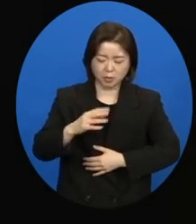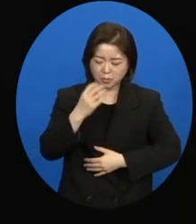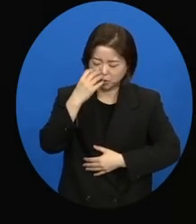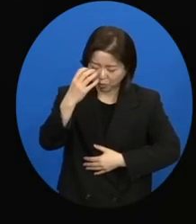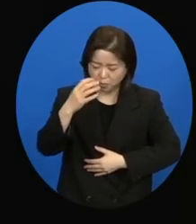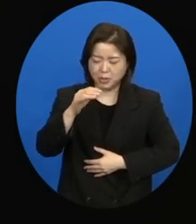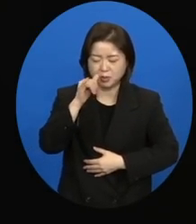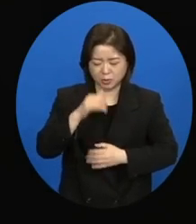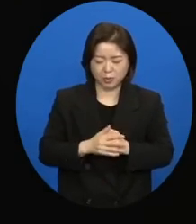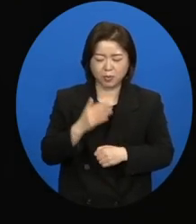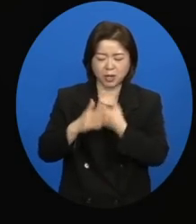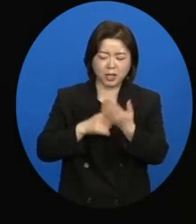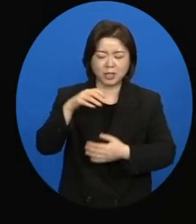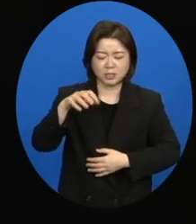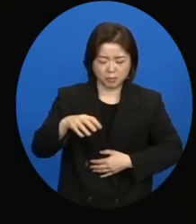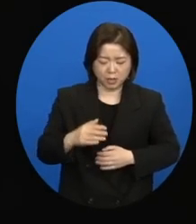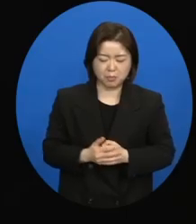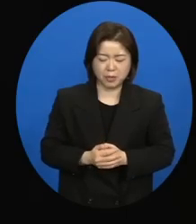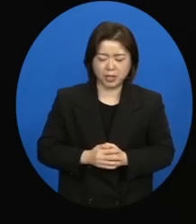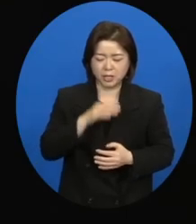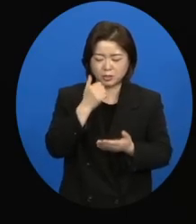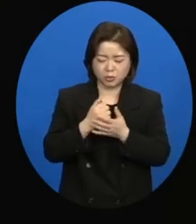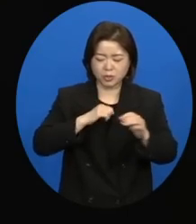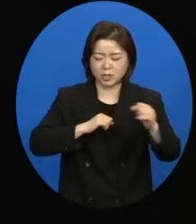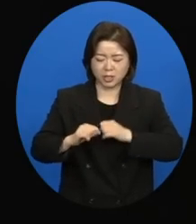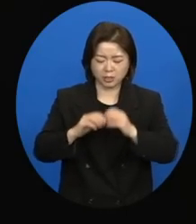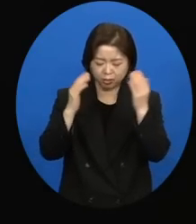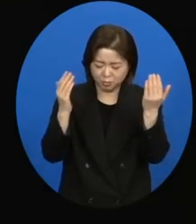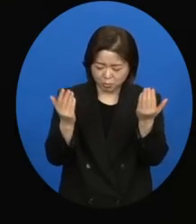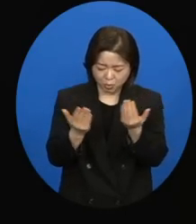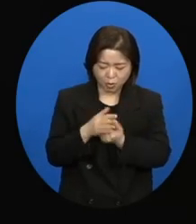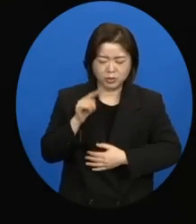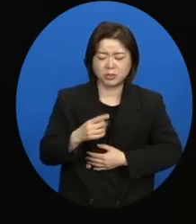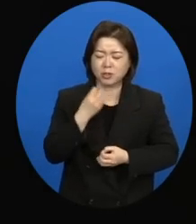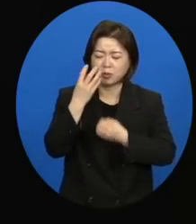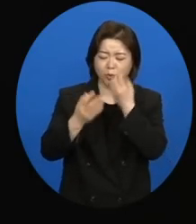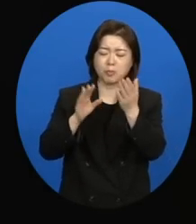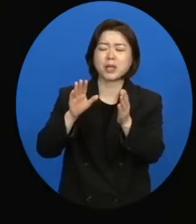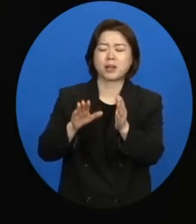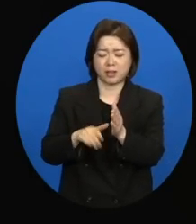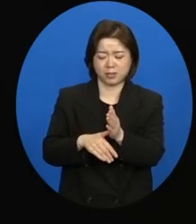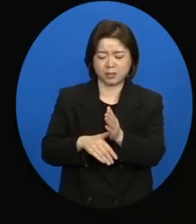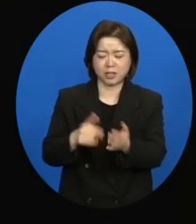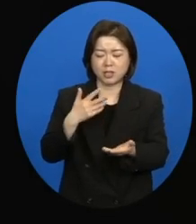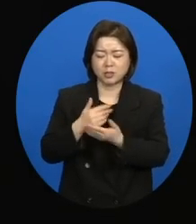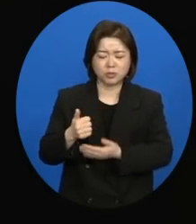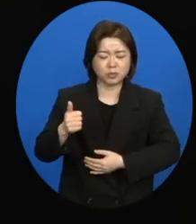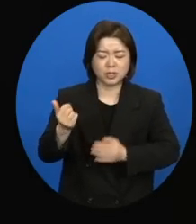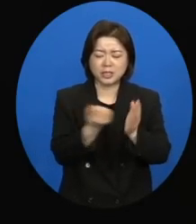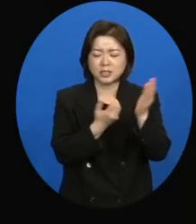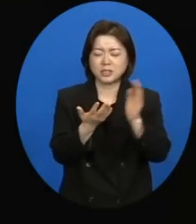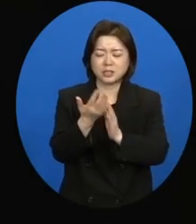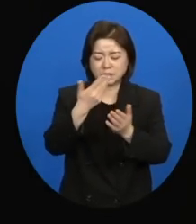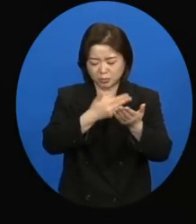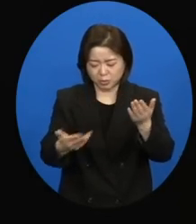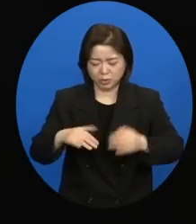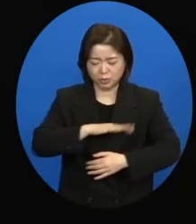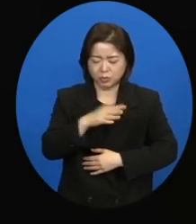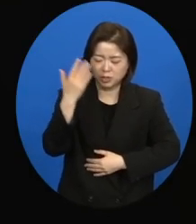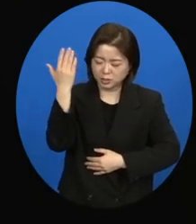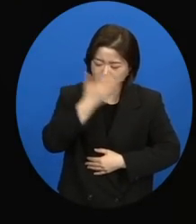교만하였고 하나님 앞에 하나님 죄를 지었던 그 모든 것들 이 시간에 고백할 때에 주 예수 그리스도의 십자가의 보혈로 우리를 정결케